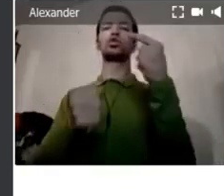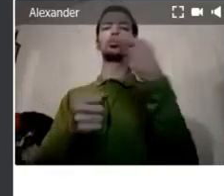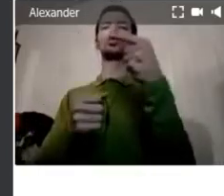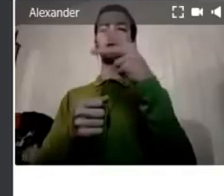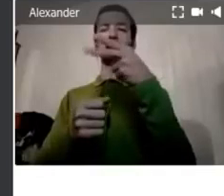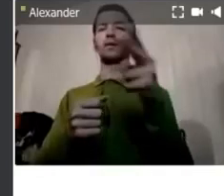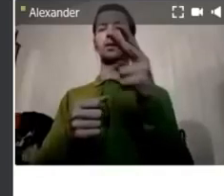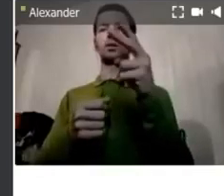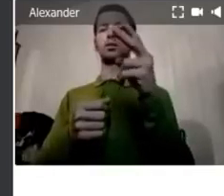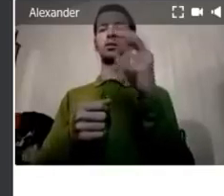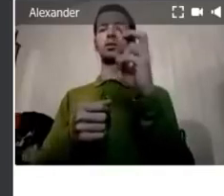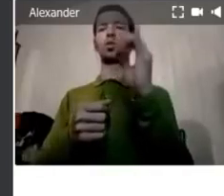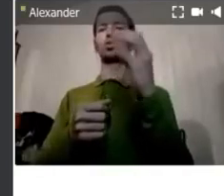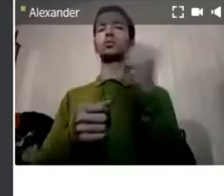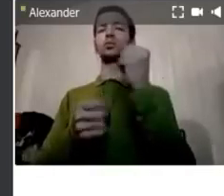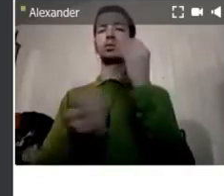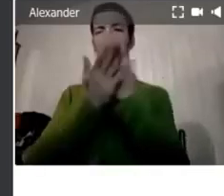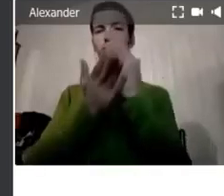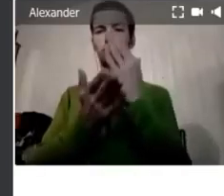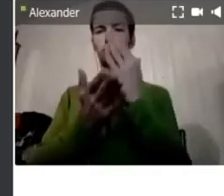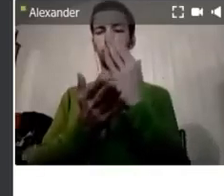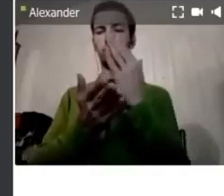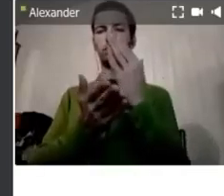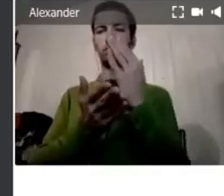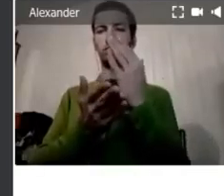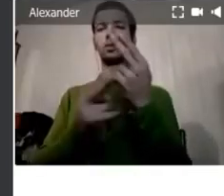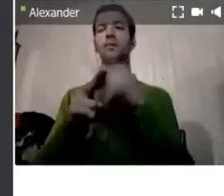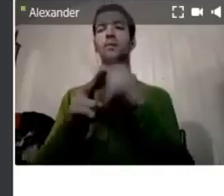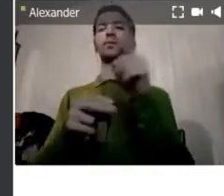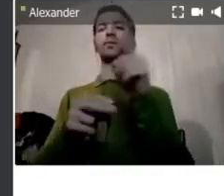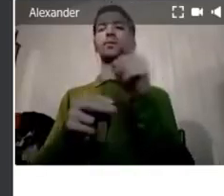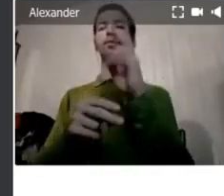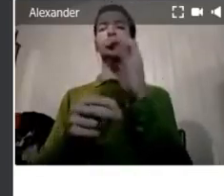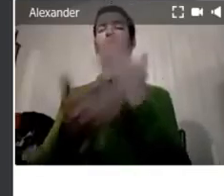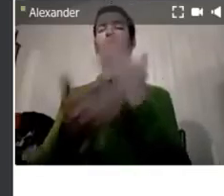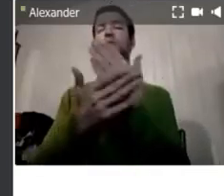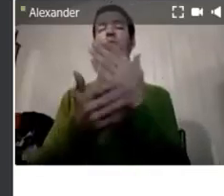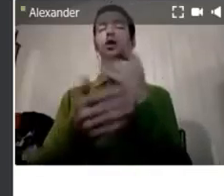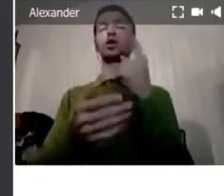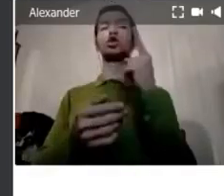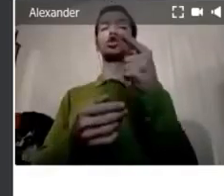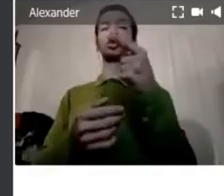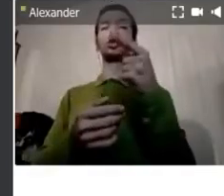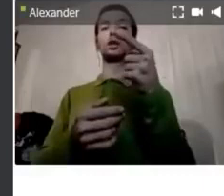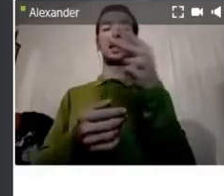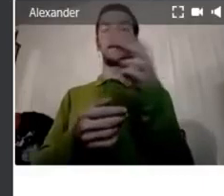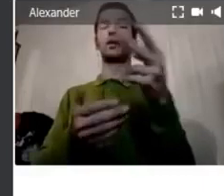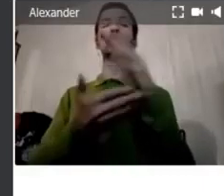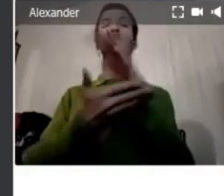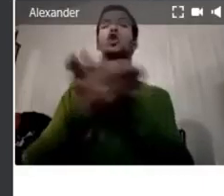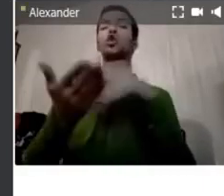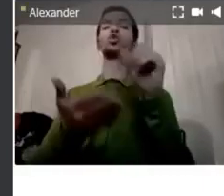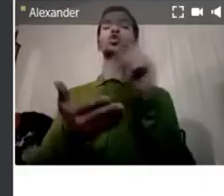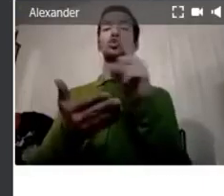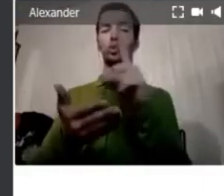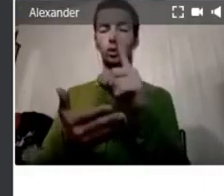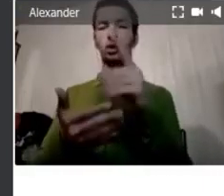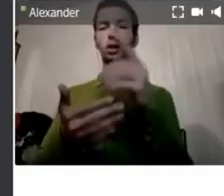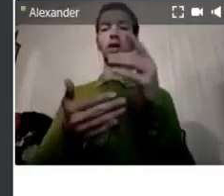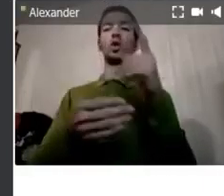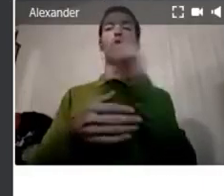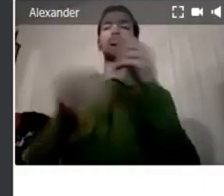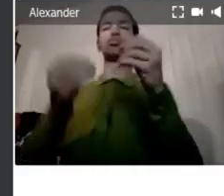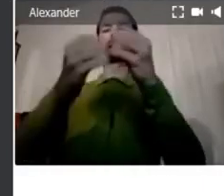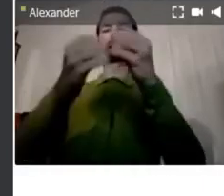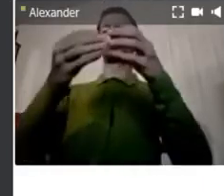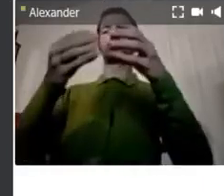50 партнеров в структуре, примерно 6,6 еще тысяч вы еще заработали, да? То есть 50 партнеров.